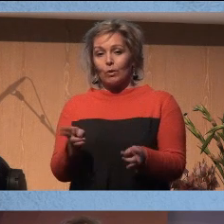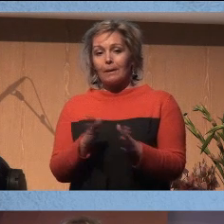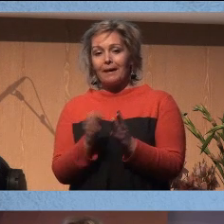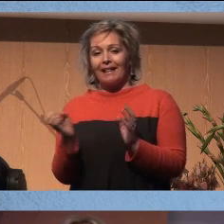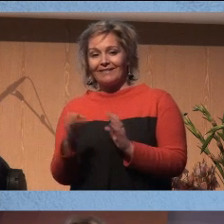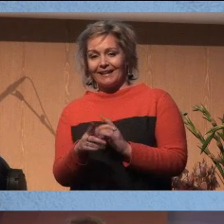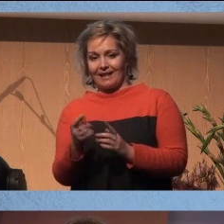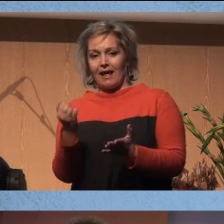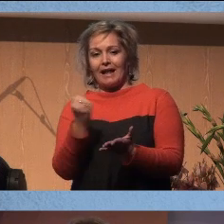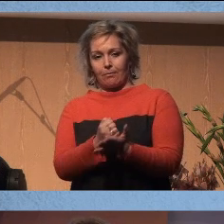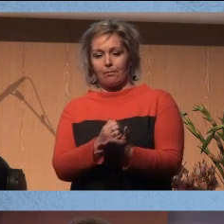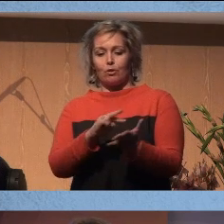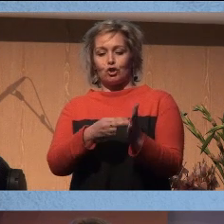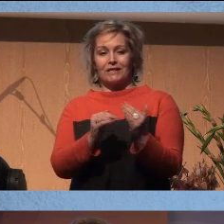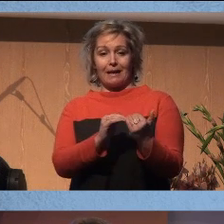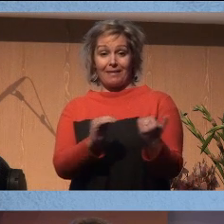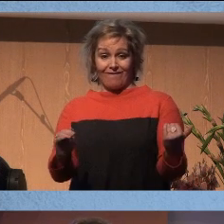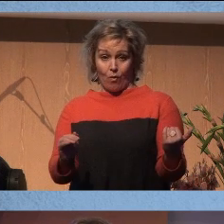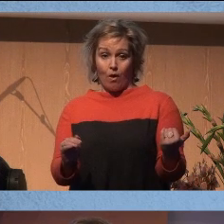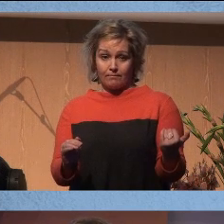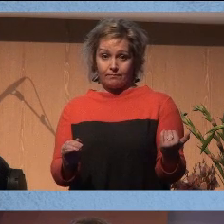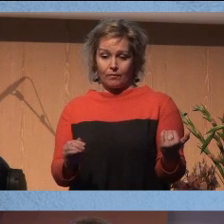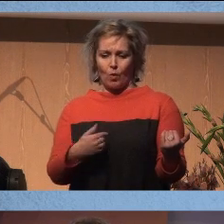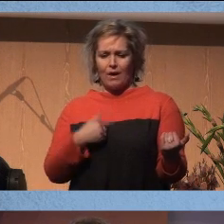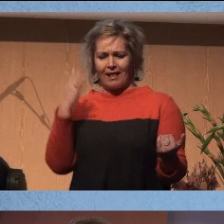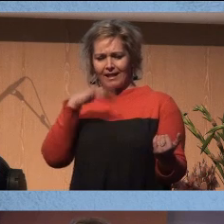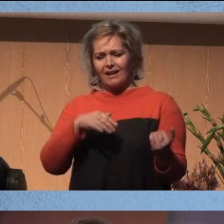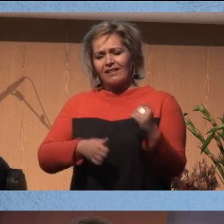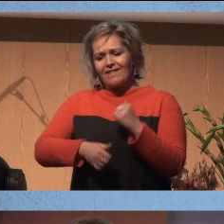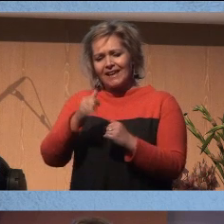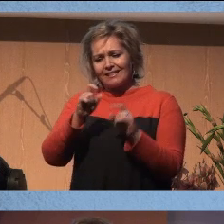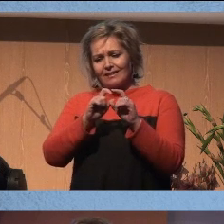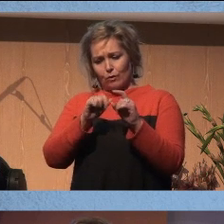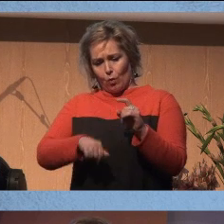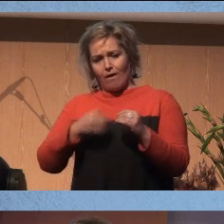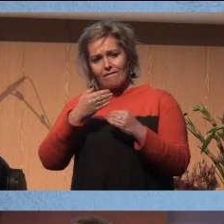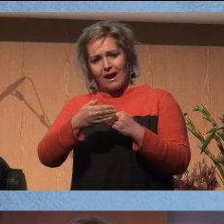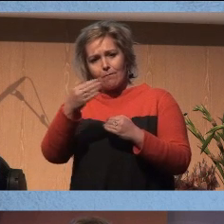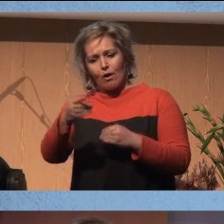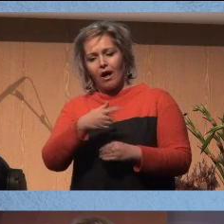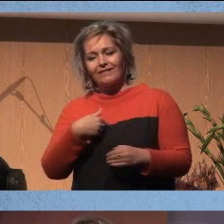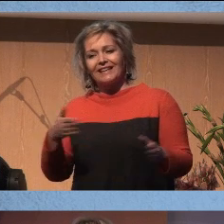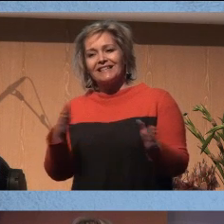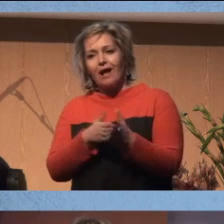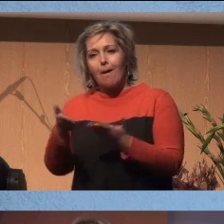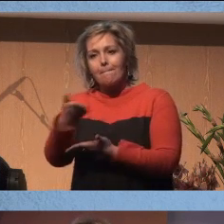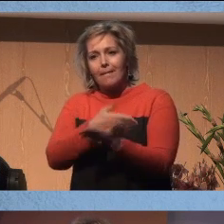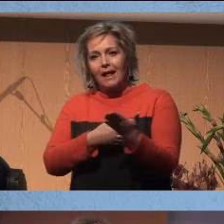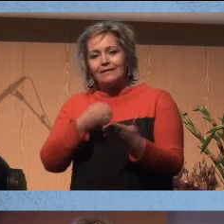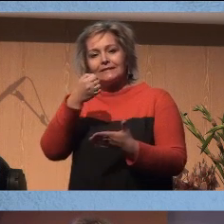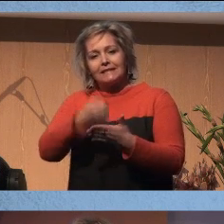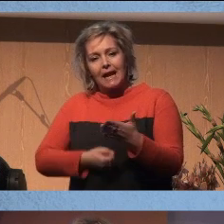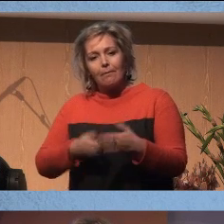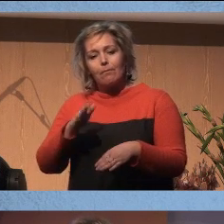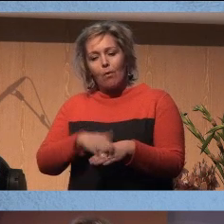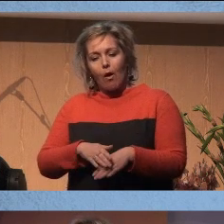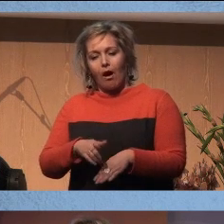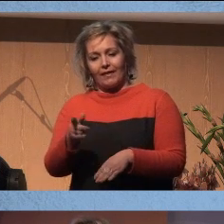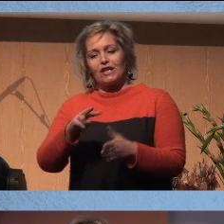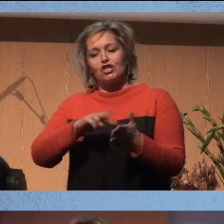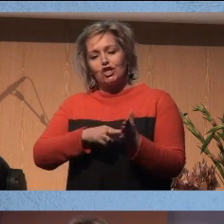Brukermedvirkning etablert på systemnivå. Og jeg tenker at det viktig fremover at vi sammen må bestrebe oss på at